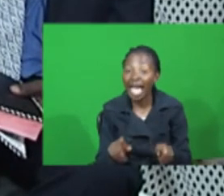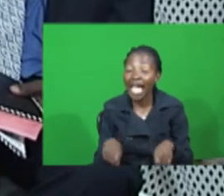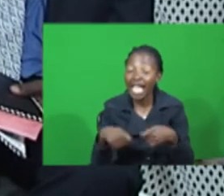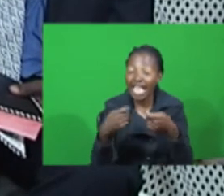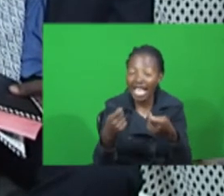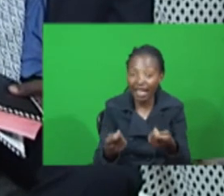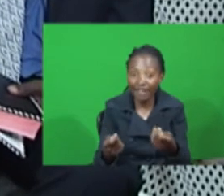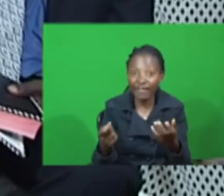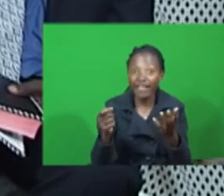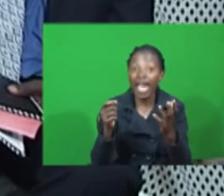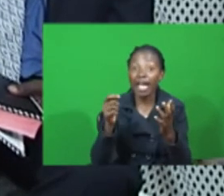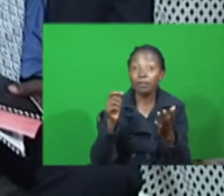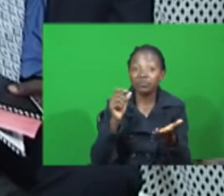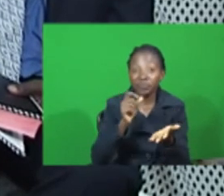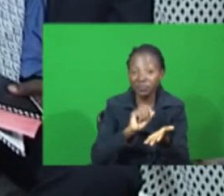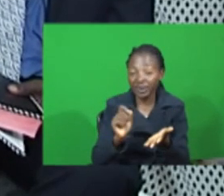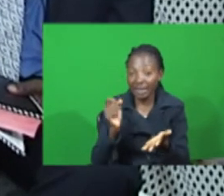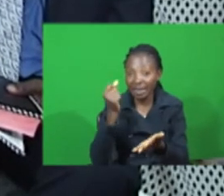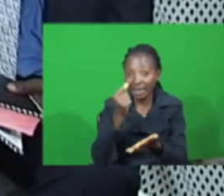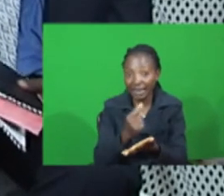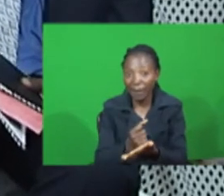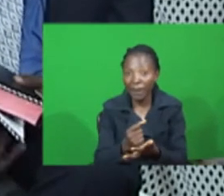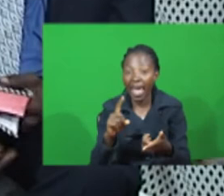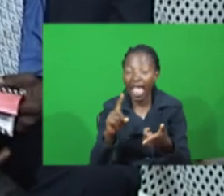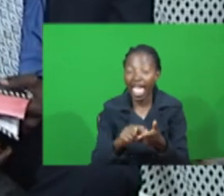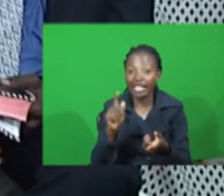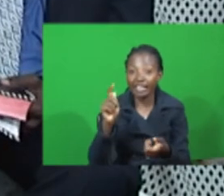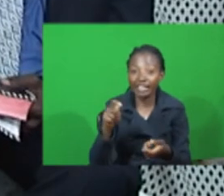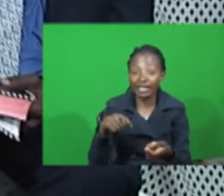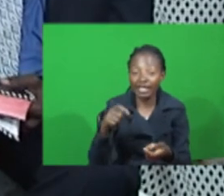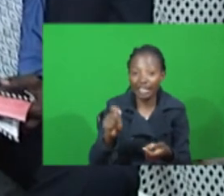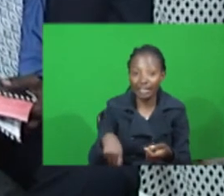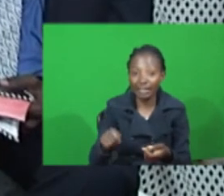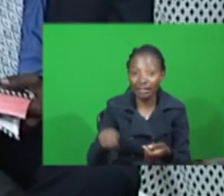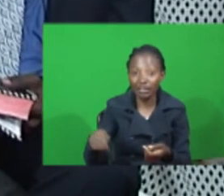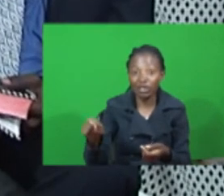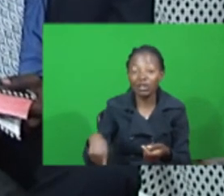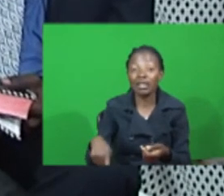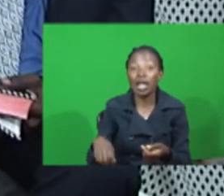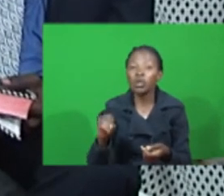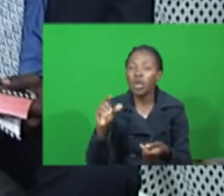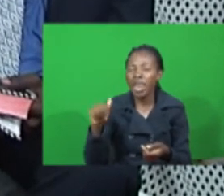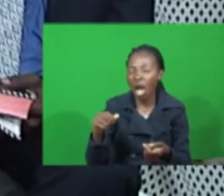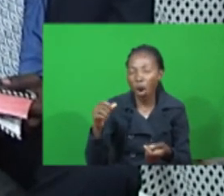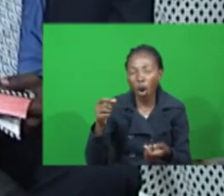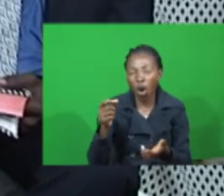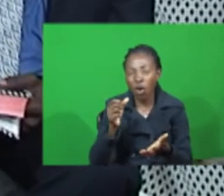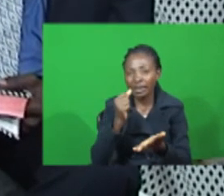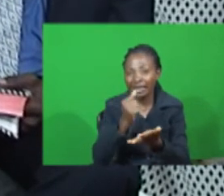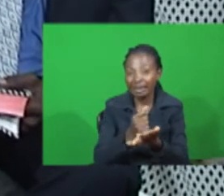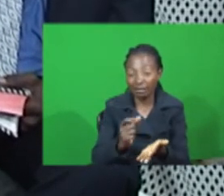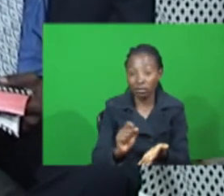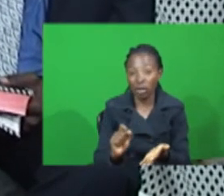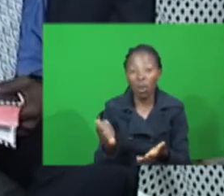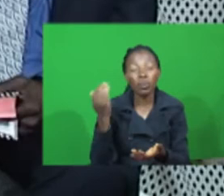akasiya chimhete nerwonzi netsvimbo chimhete ndoringe chimhete zvayaiita mazuva